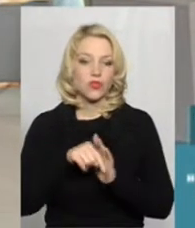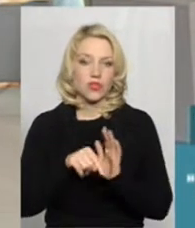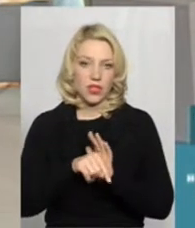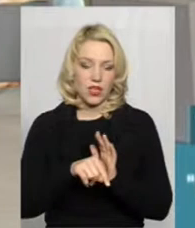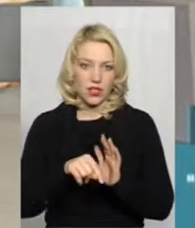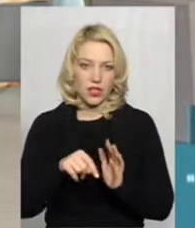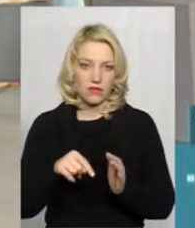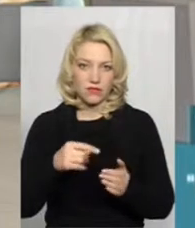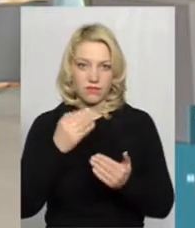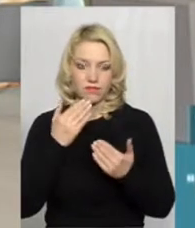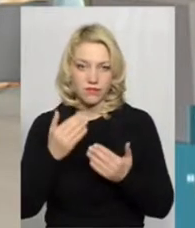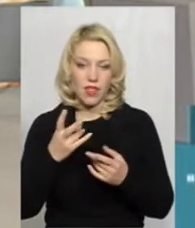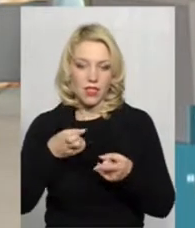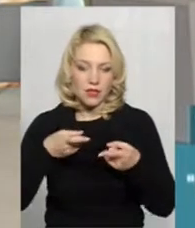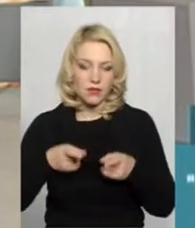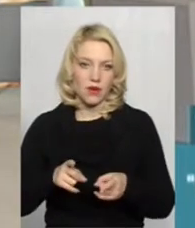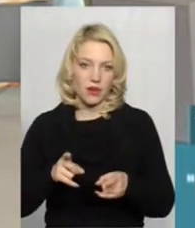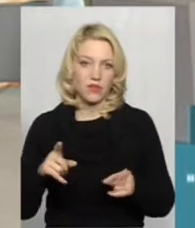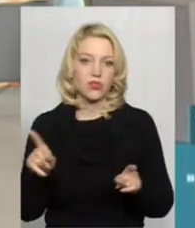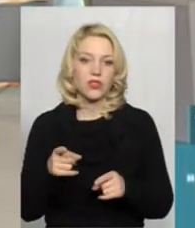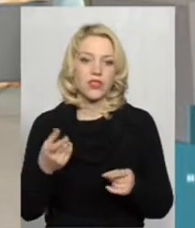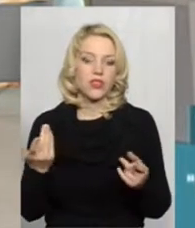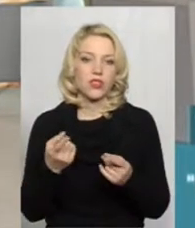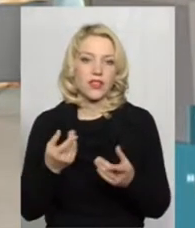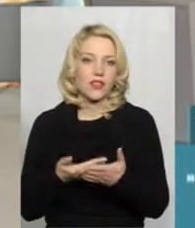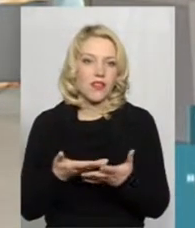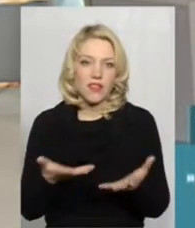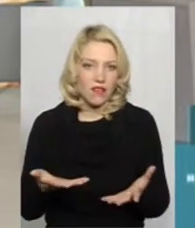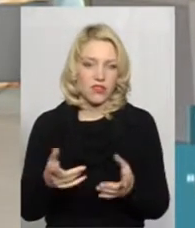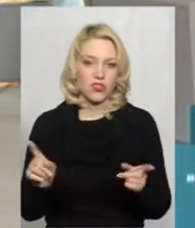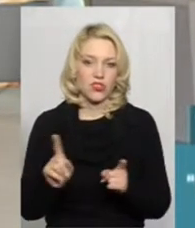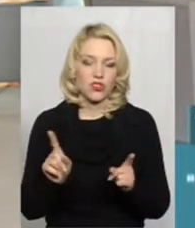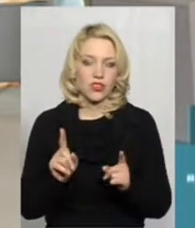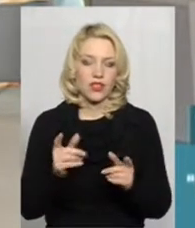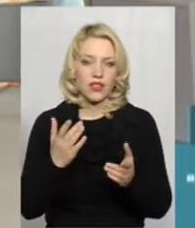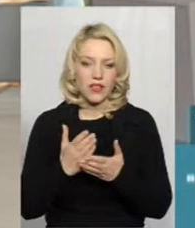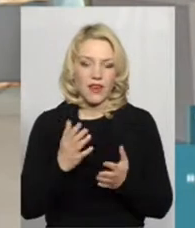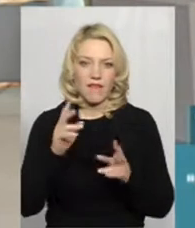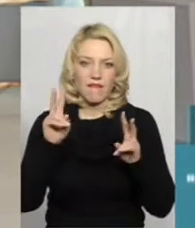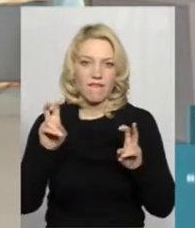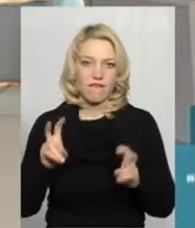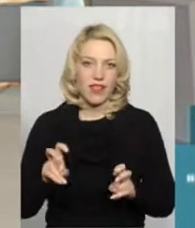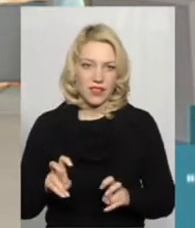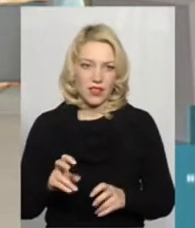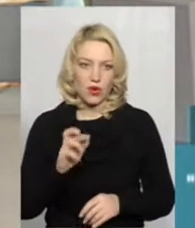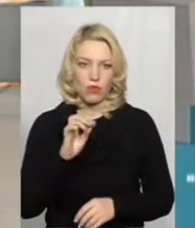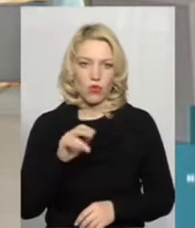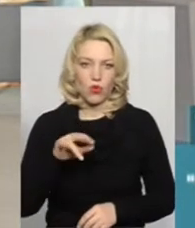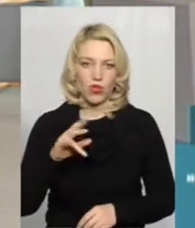таке насправді? Що це? Яке це явище? Які різновиди булінгу є, пані Інно? Скажіть, будь